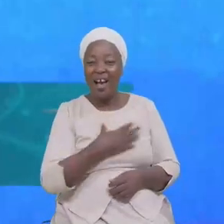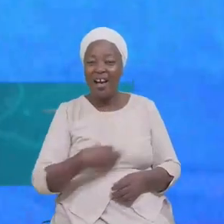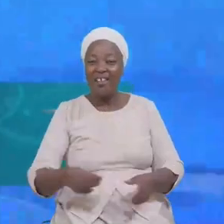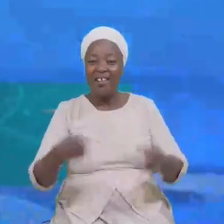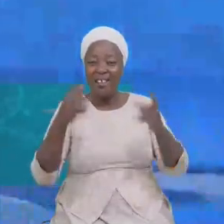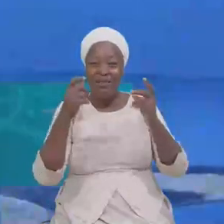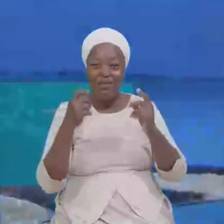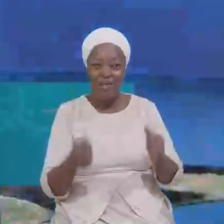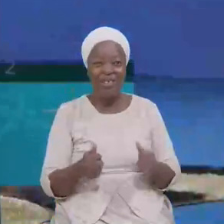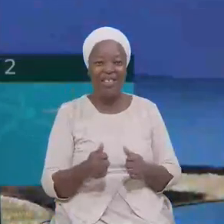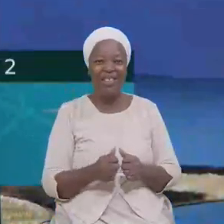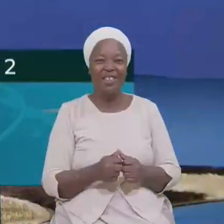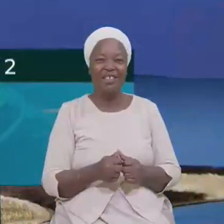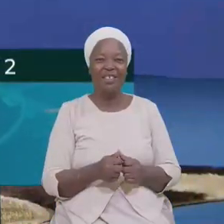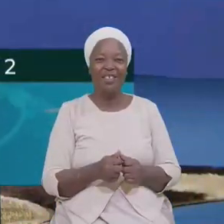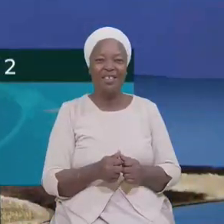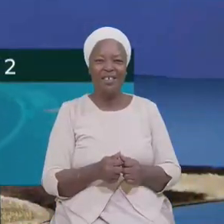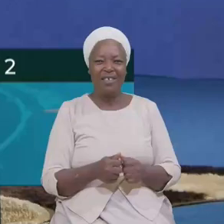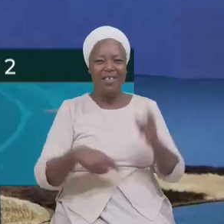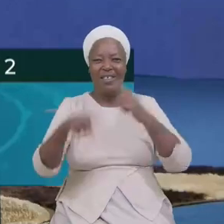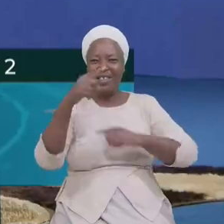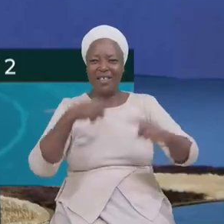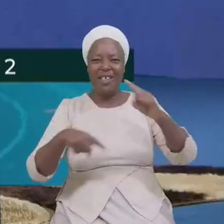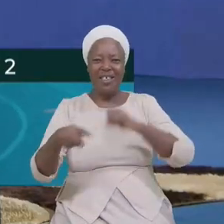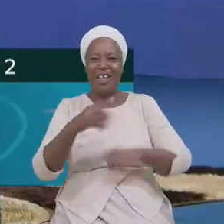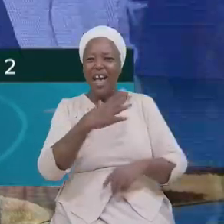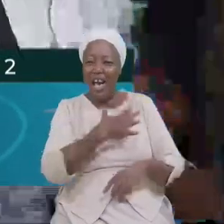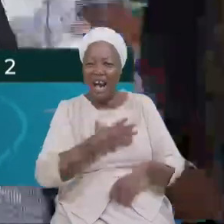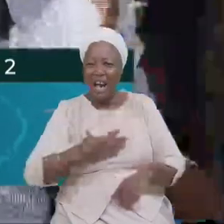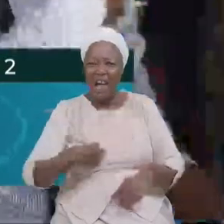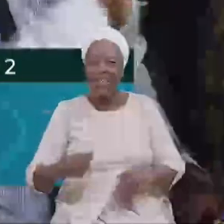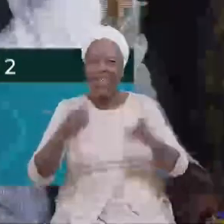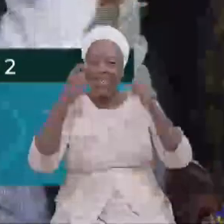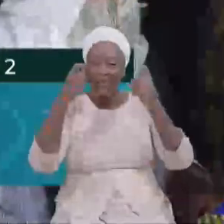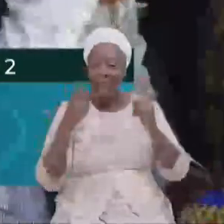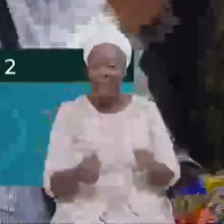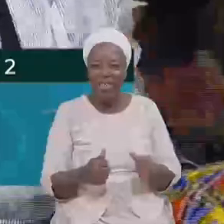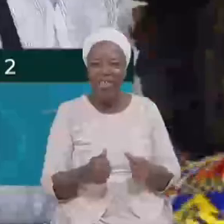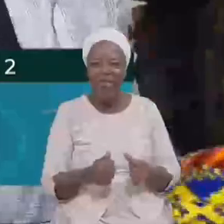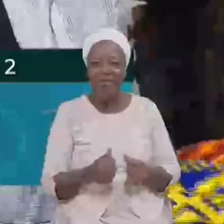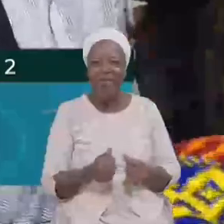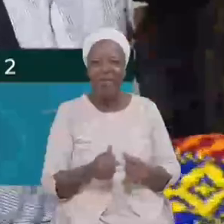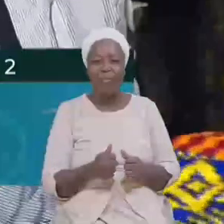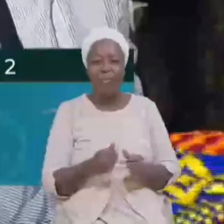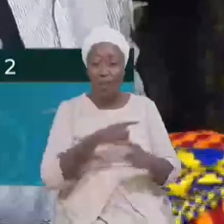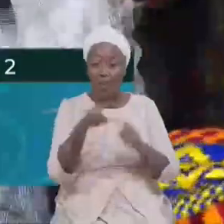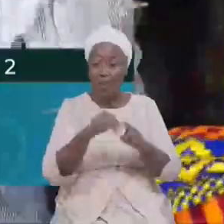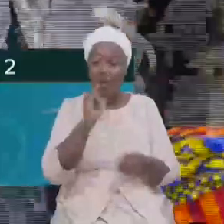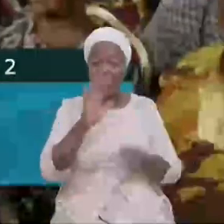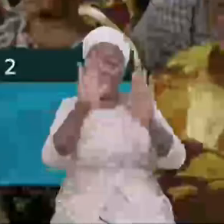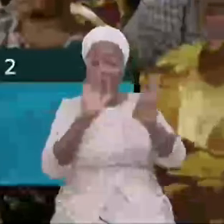Aussitôt. Je veux que tu répètes ça, non? Aussitôt. Ton miracle, c'est quand ce soir?